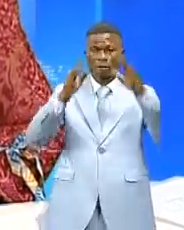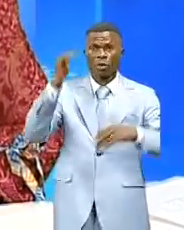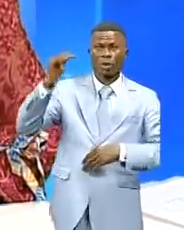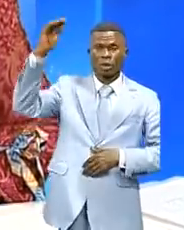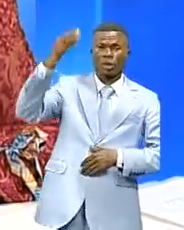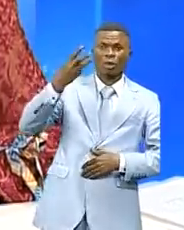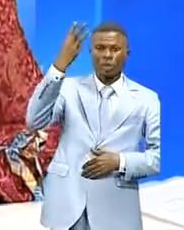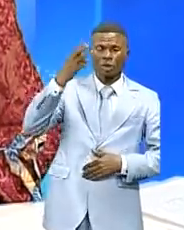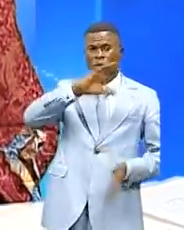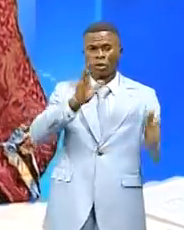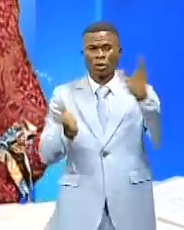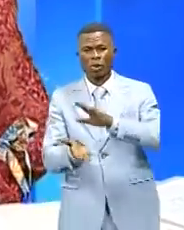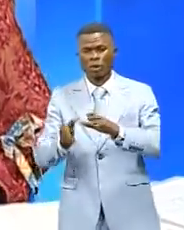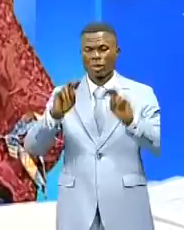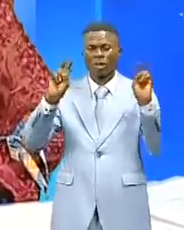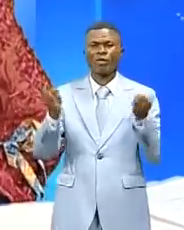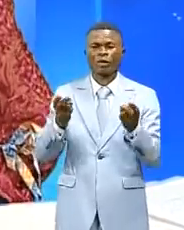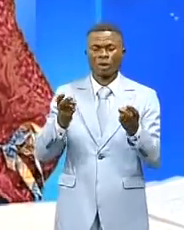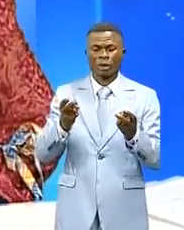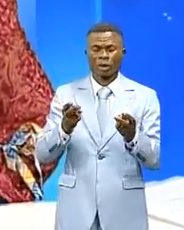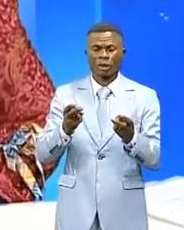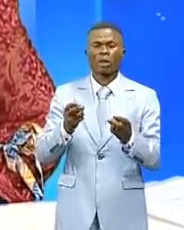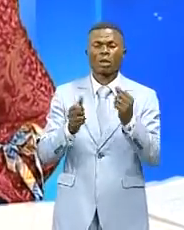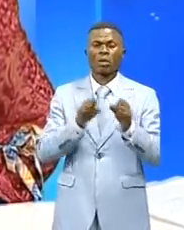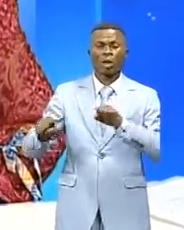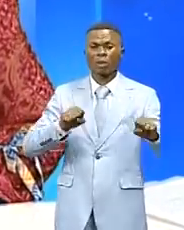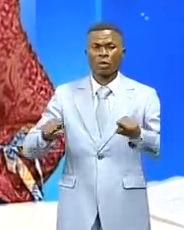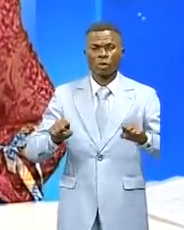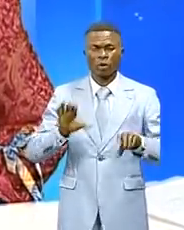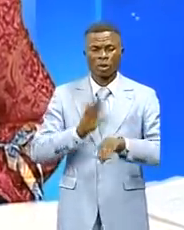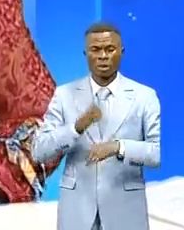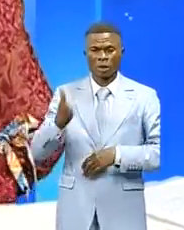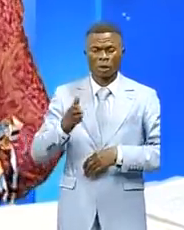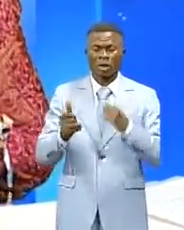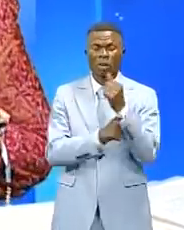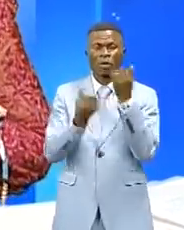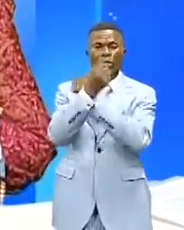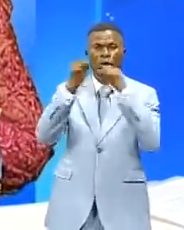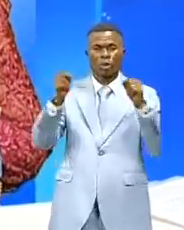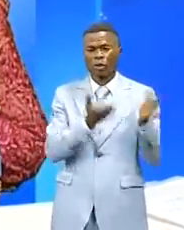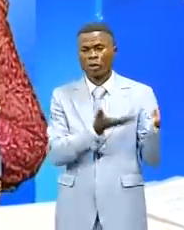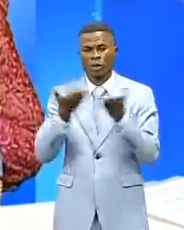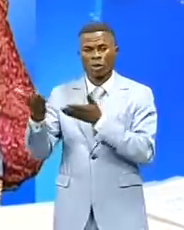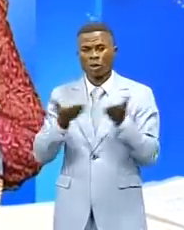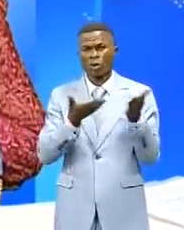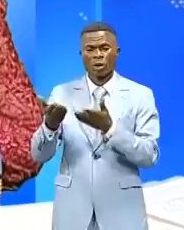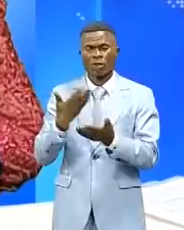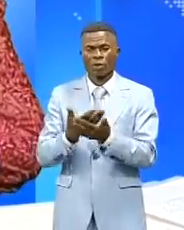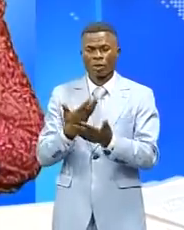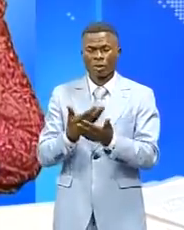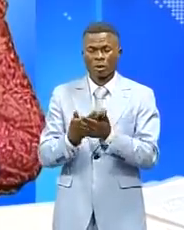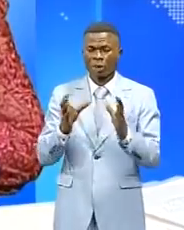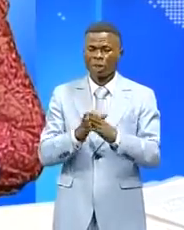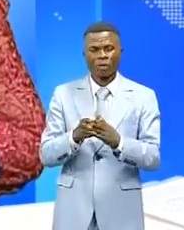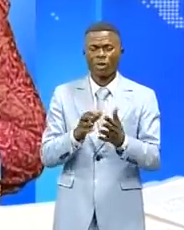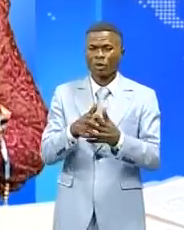s'est effondré dans cette ville victimes des tremblements de terre ni risque ap sont évacués en catastrophe avec les moyens du